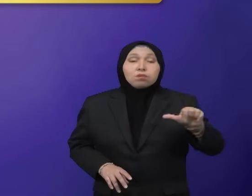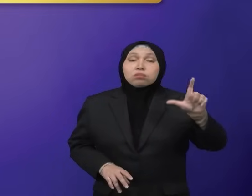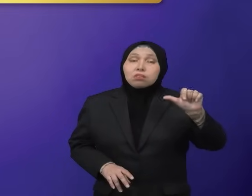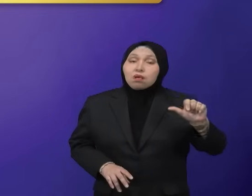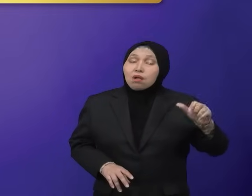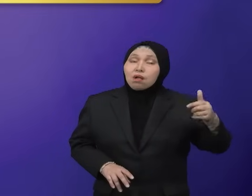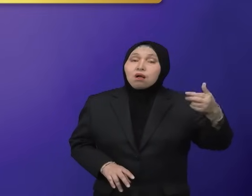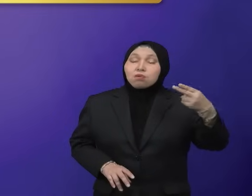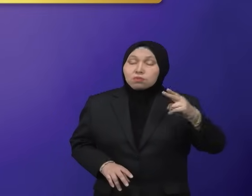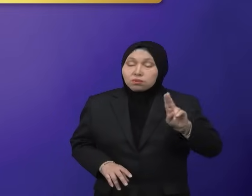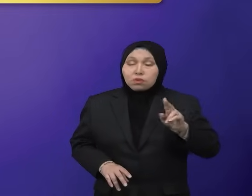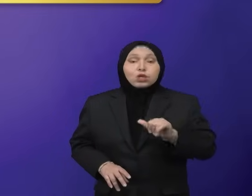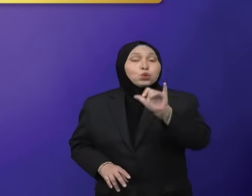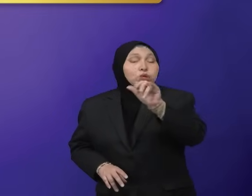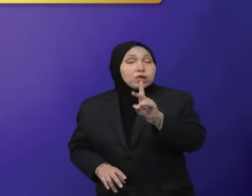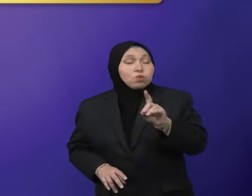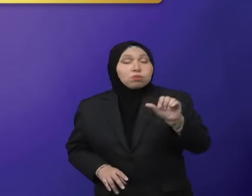Yuridullahu.